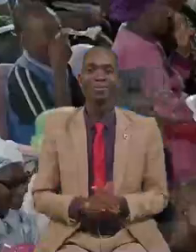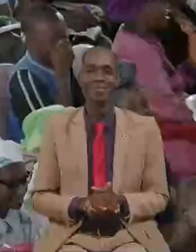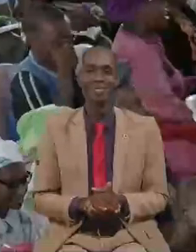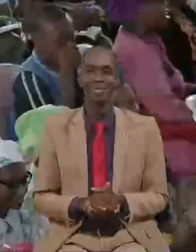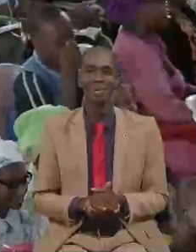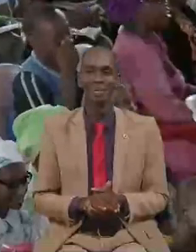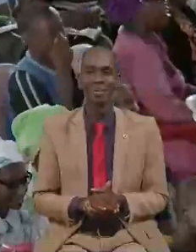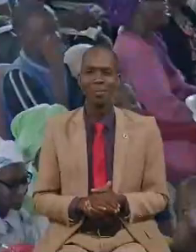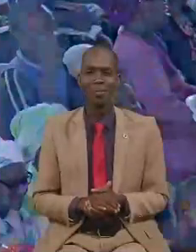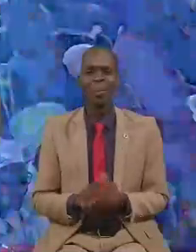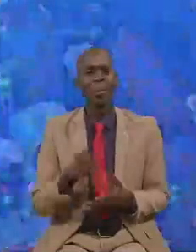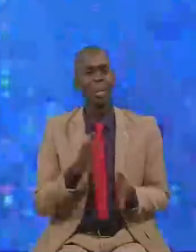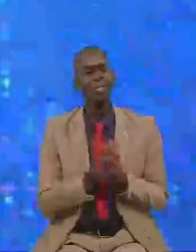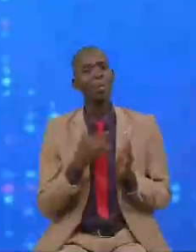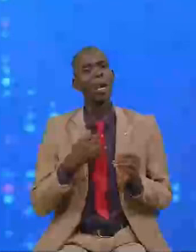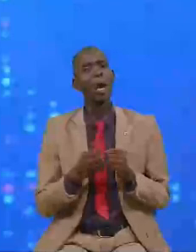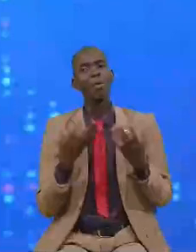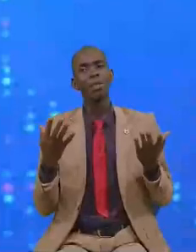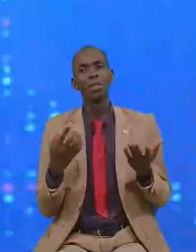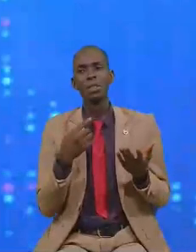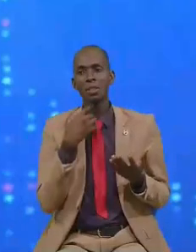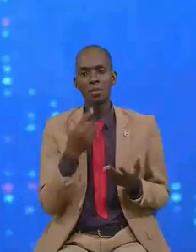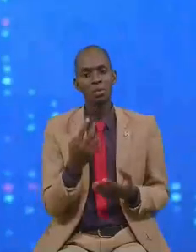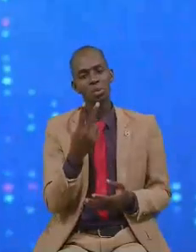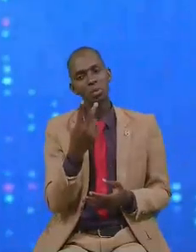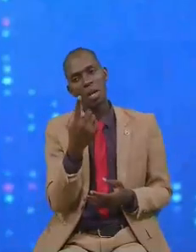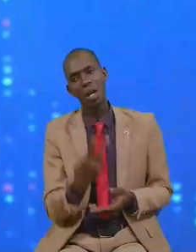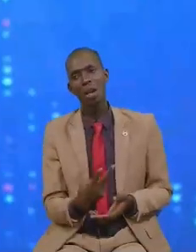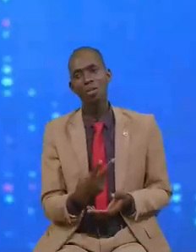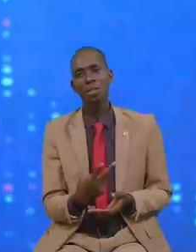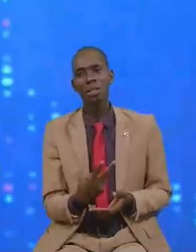Il a dit, combien? J'ai dit,